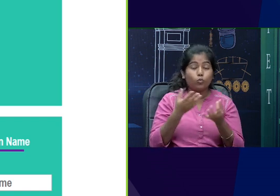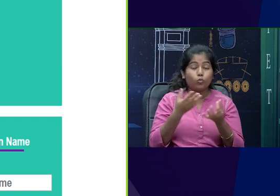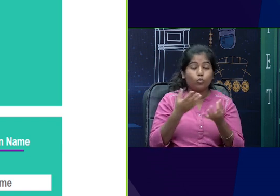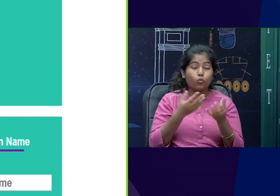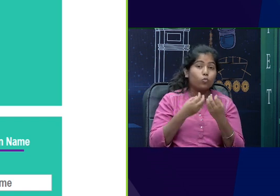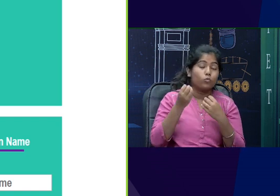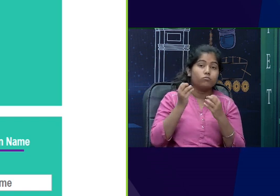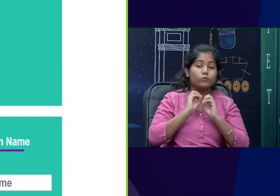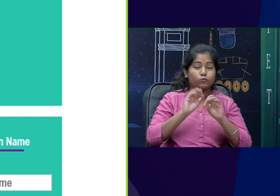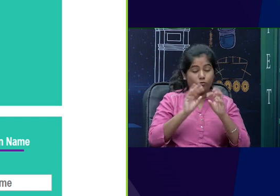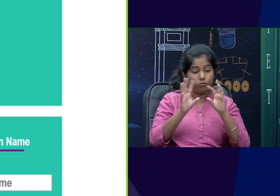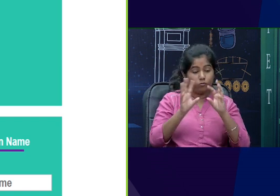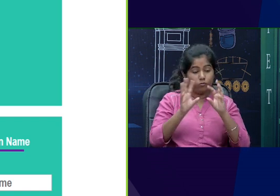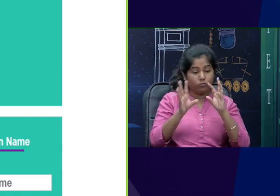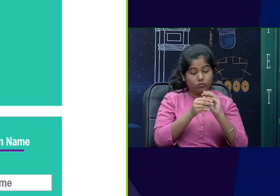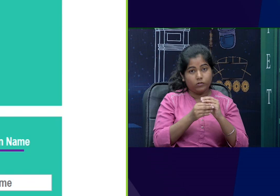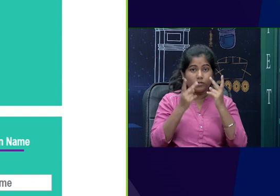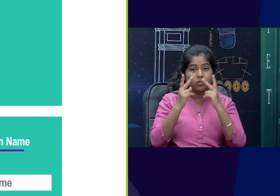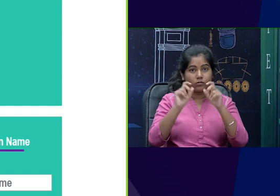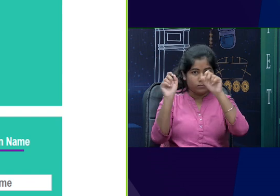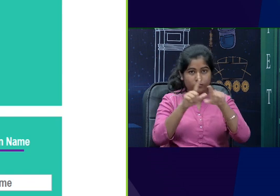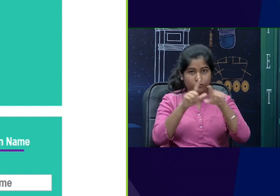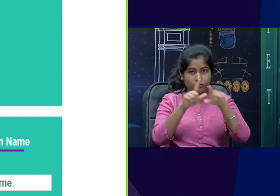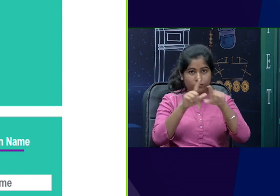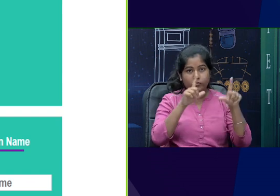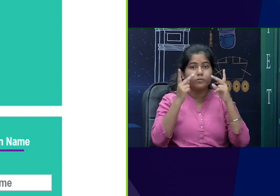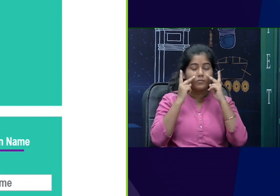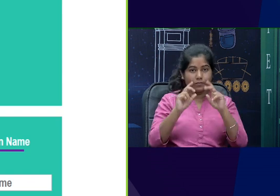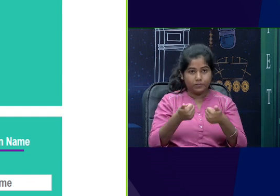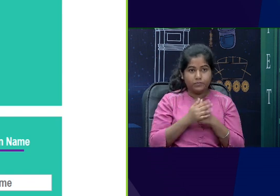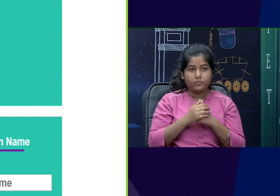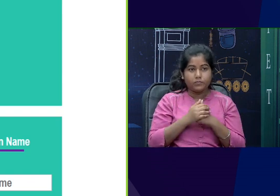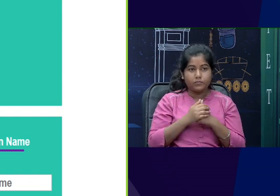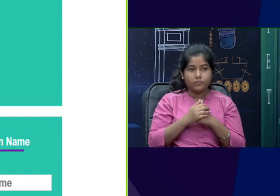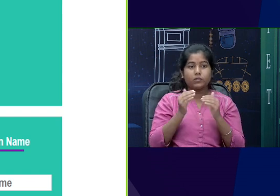तो वो भी इसमें ऑप्शन है, अगर आप देख पा रहे हैं स्क्रीन पे। एंड नेक्स्ट इज